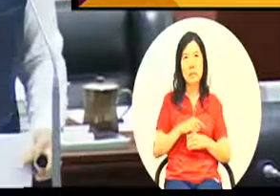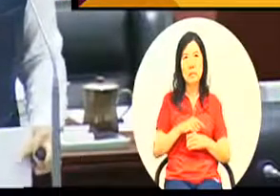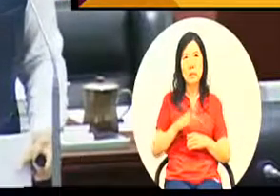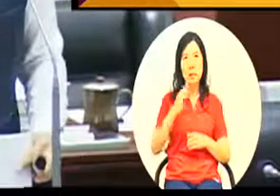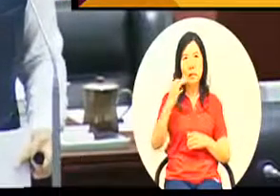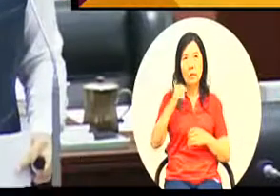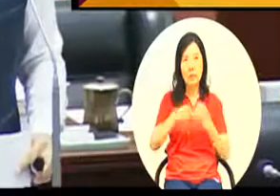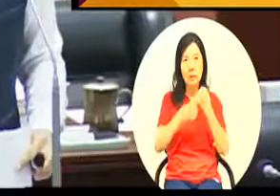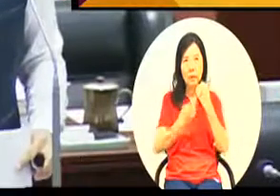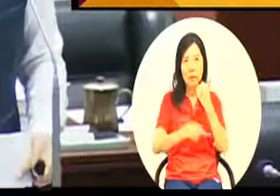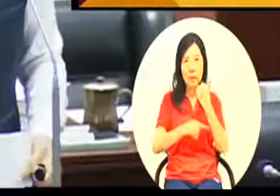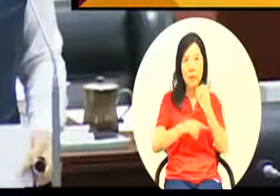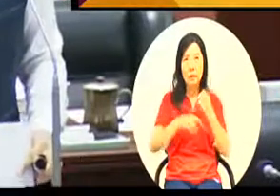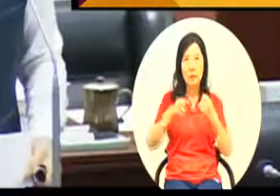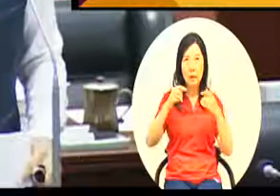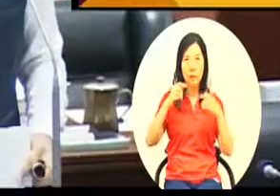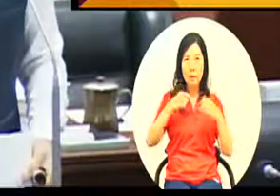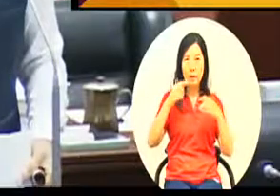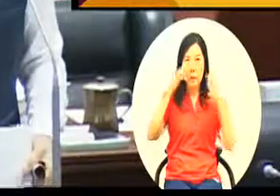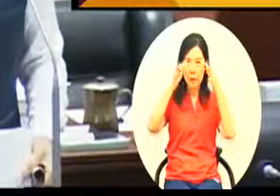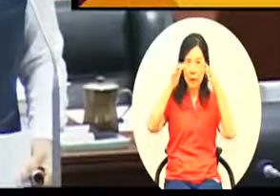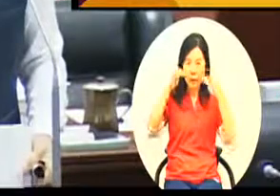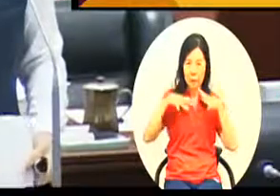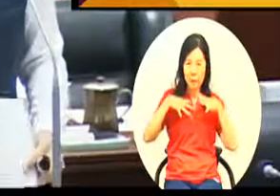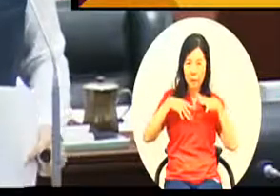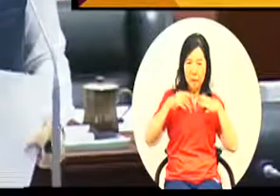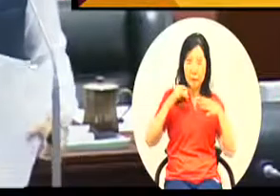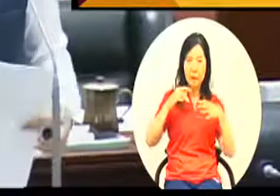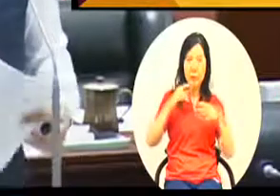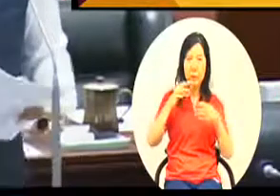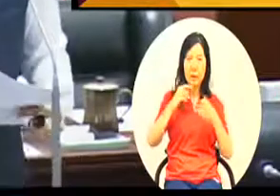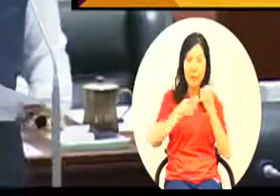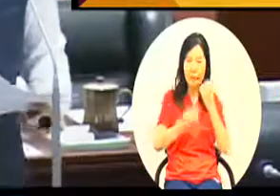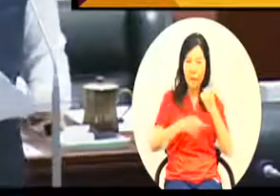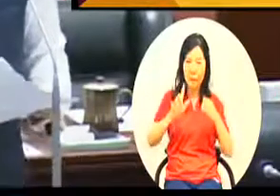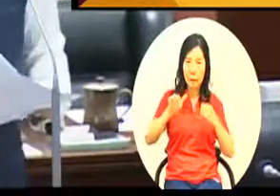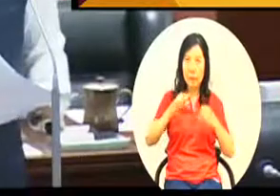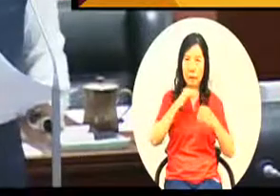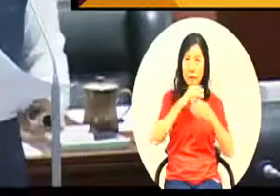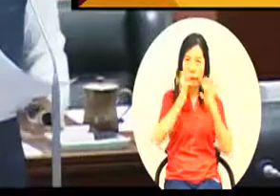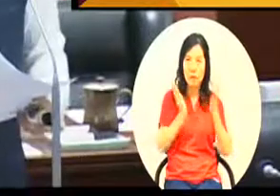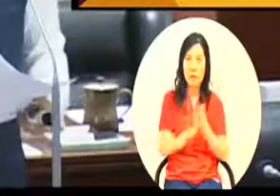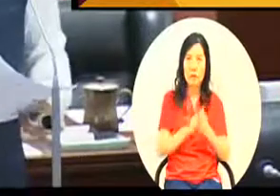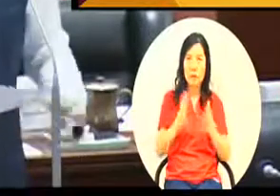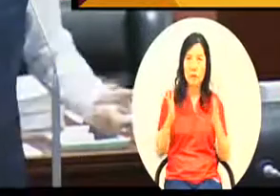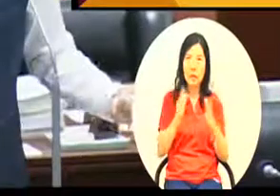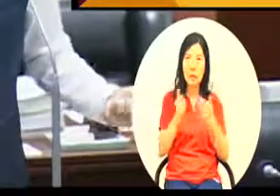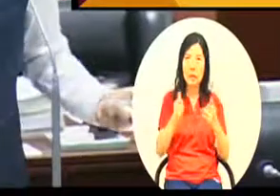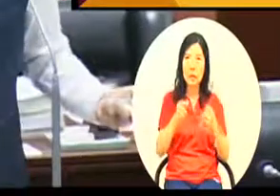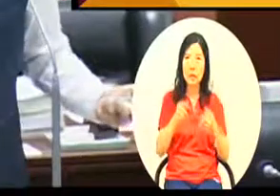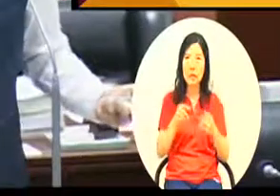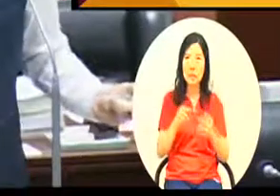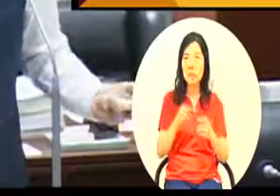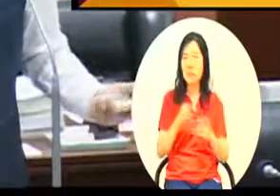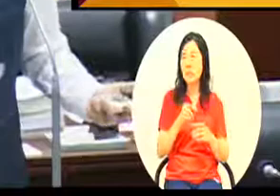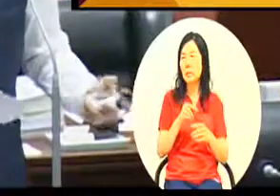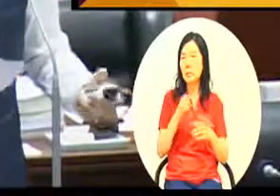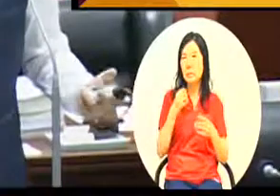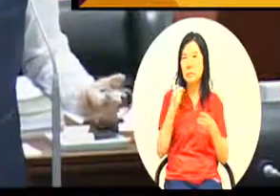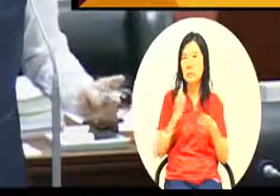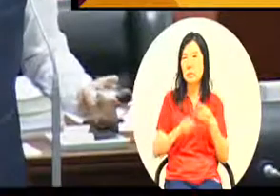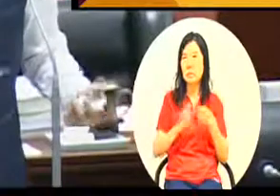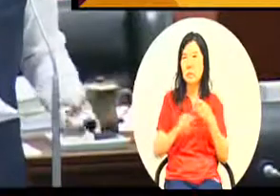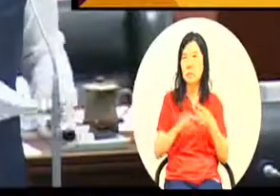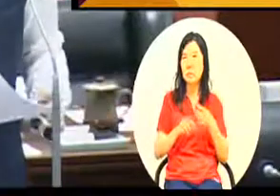法律人、检察官、法官、学长、学弟、同学、律师，都觉得有点糟经体啊，讨论已经